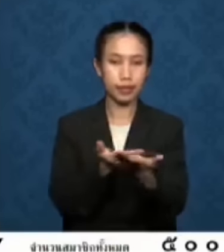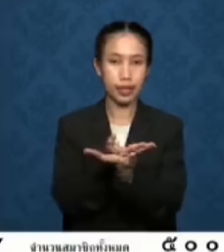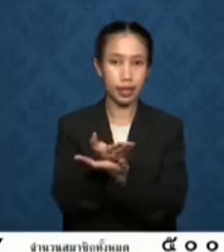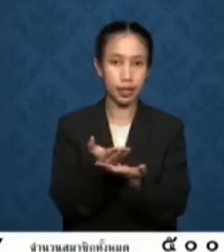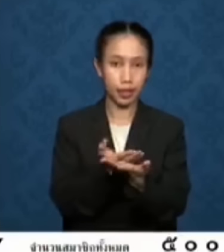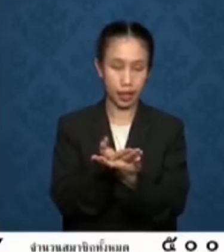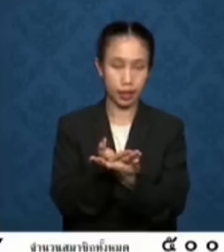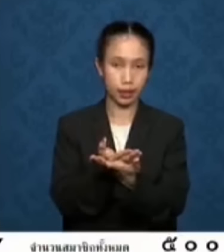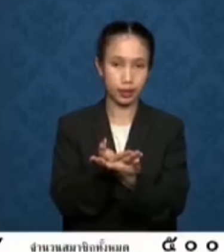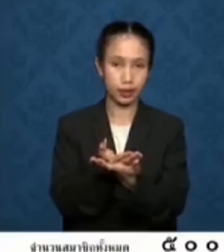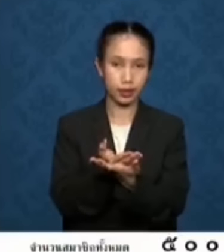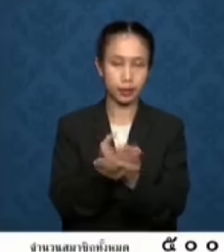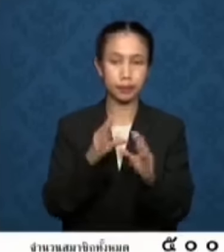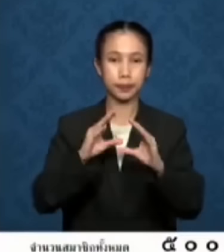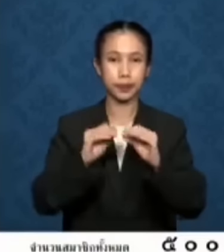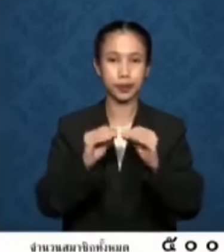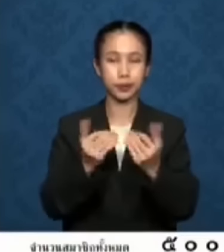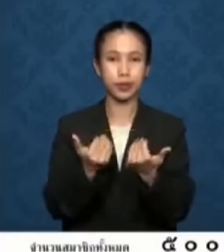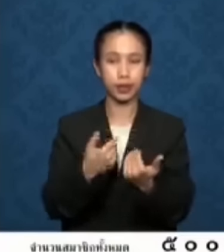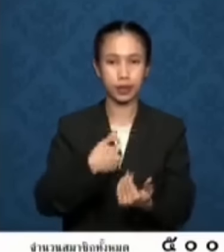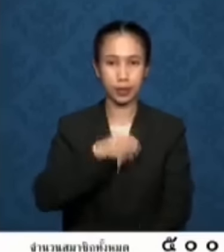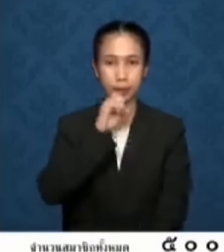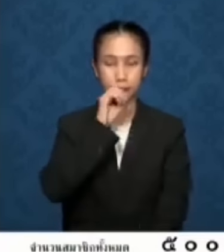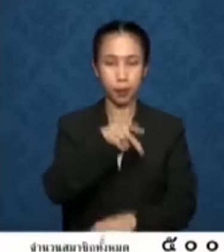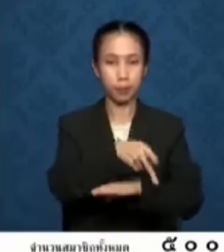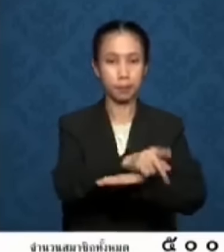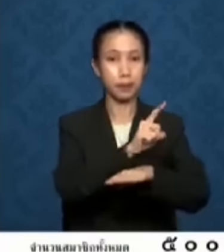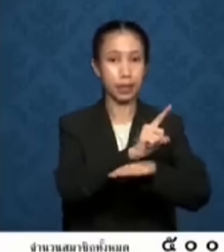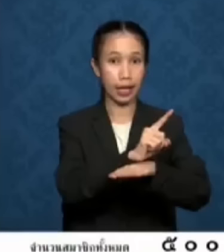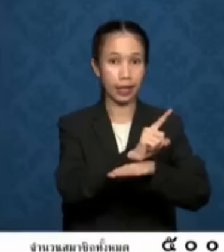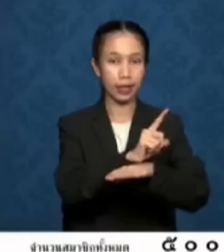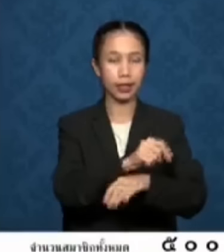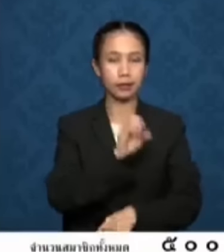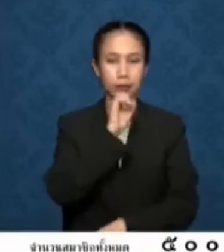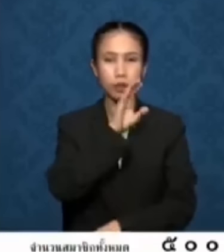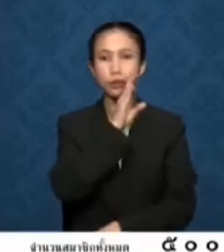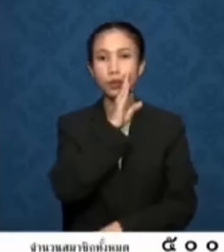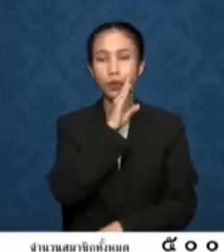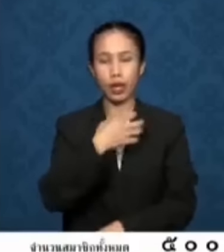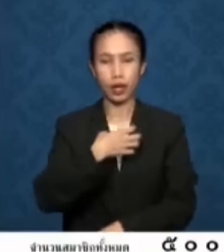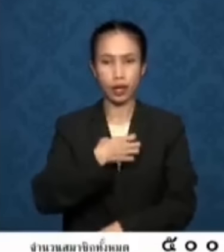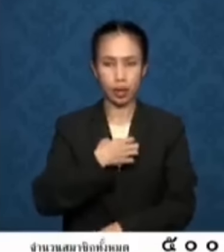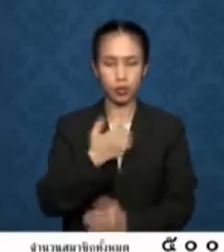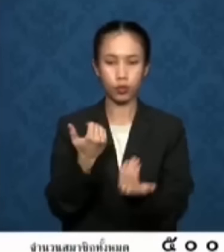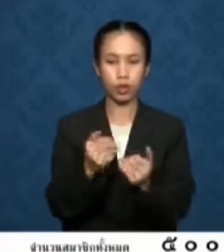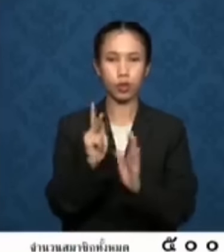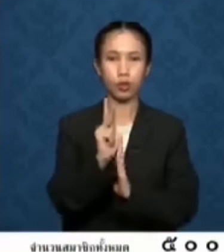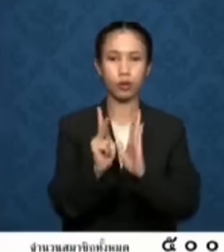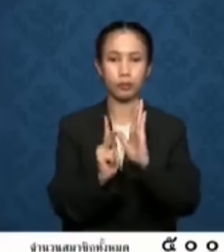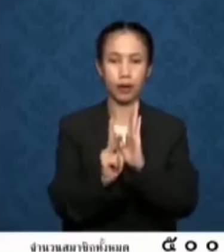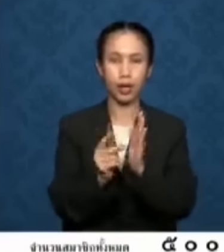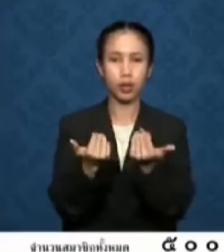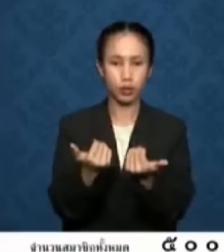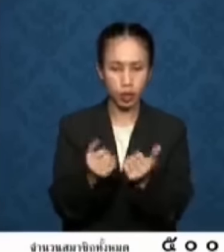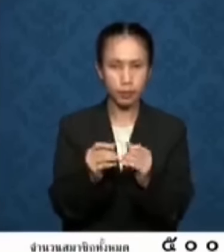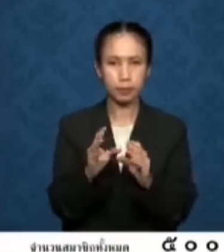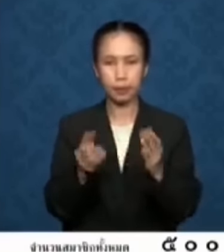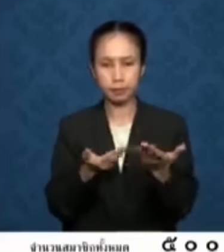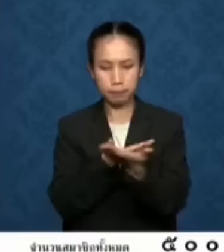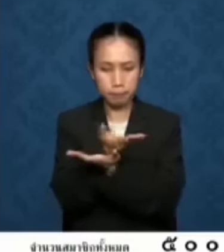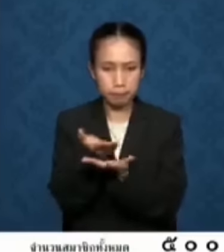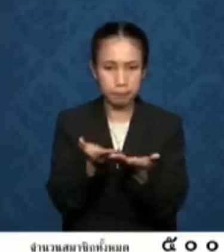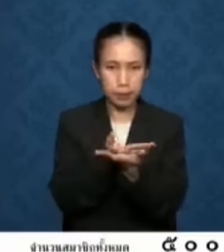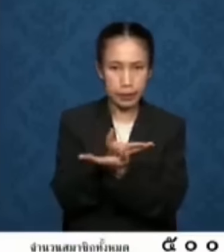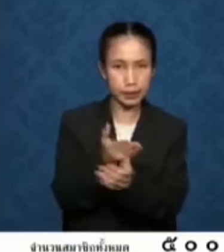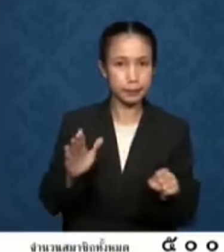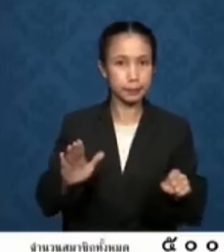ะกลับเรียนท่านประธานวันนอนะครับแล้วก็ถ้าเป็นไปได้เราก็อยากจะให้กฎหมายในสมัยประชุมของเราได้พิจารณาอย่างมี